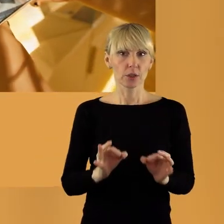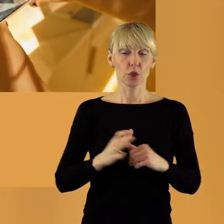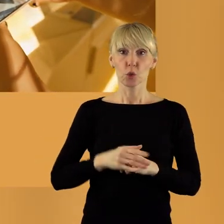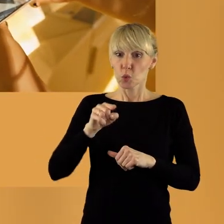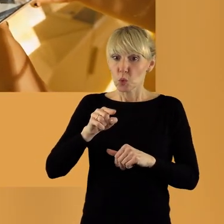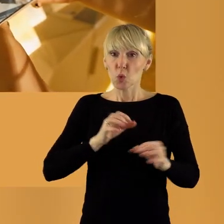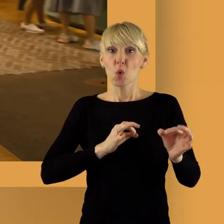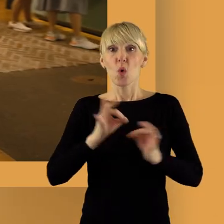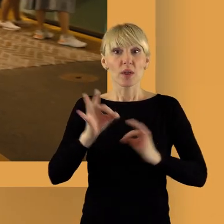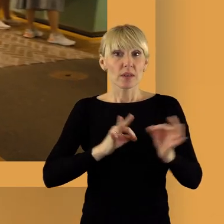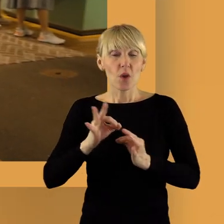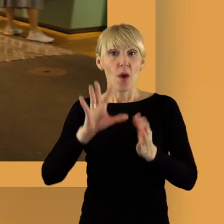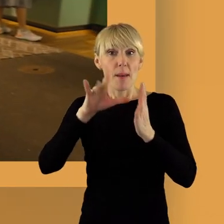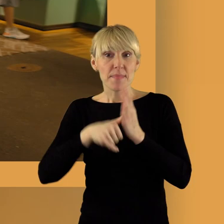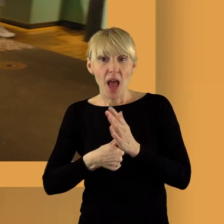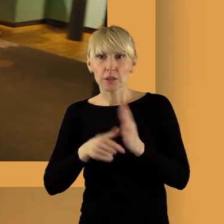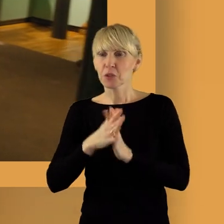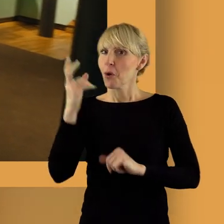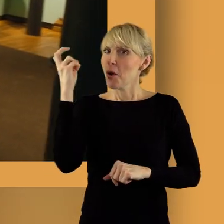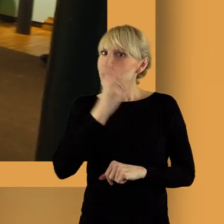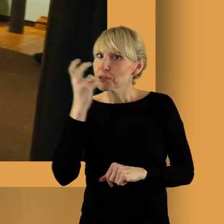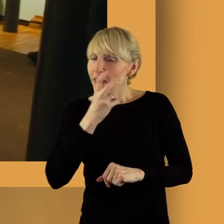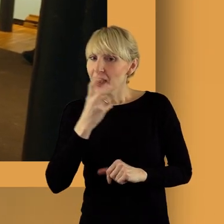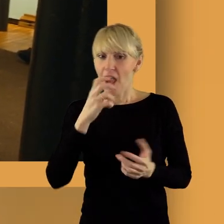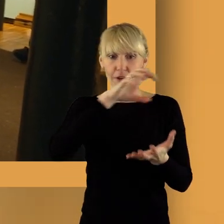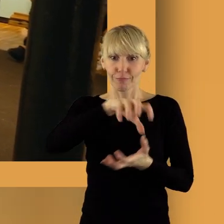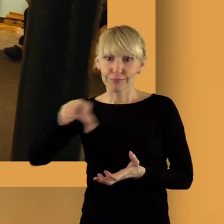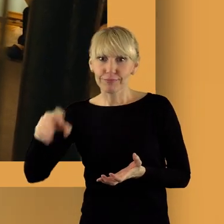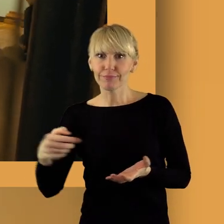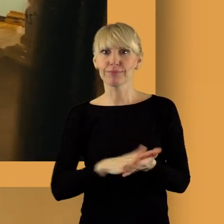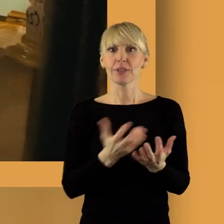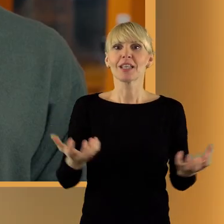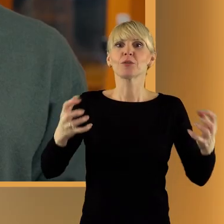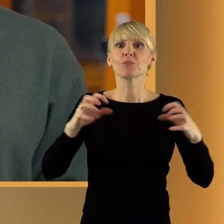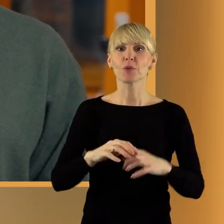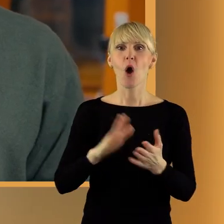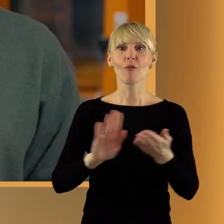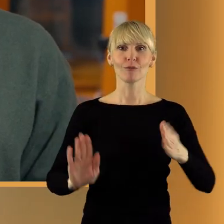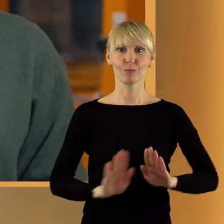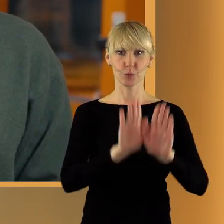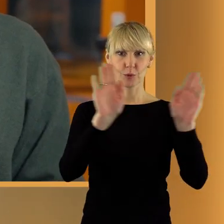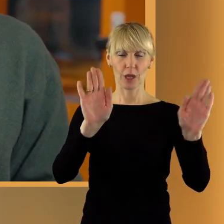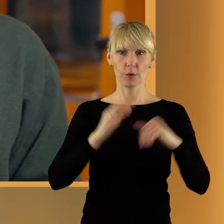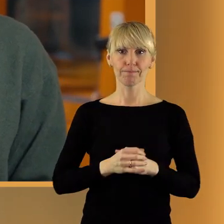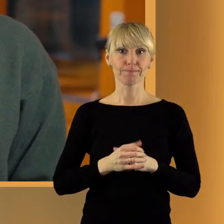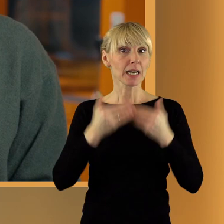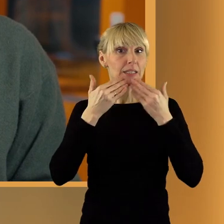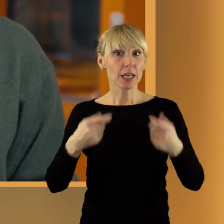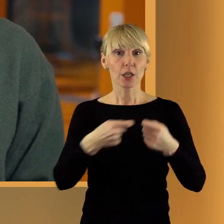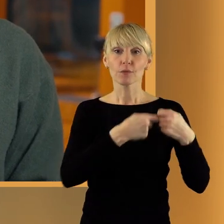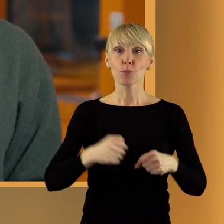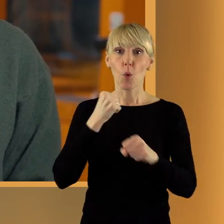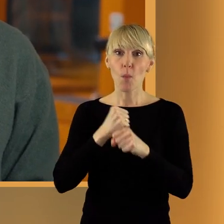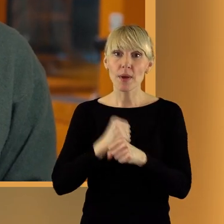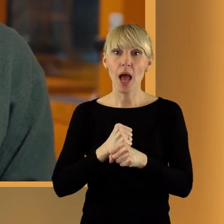miasta zostały przedstawione poprzez najciekawsze eksponaty ze zbiorów muzeum. Natomiast dzięki współpracy z